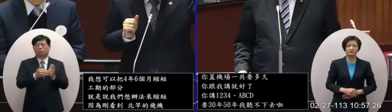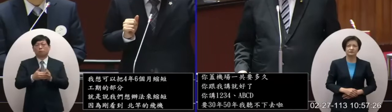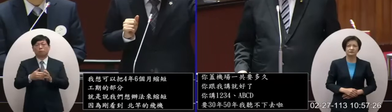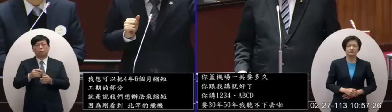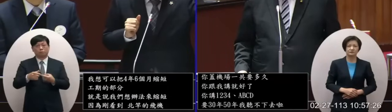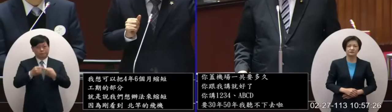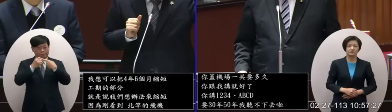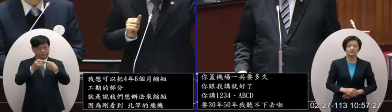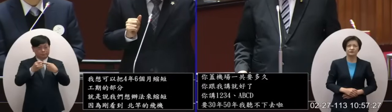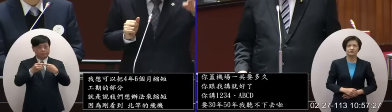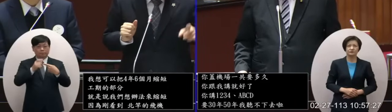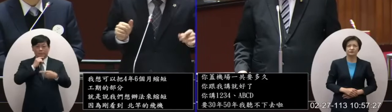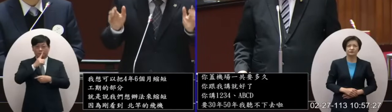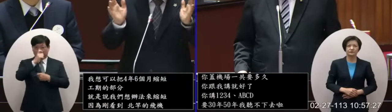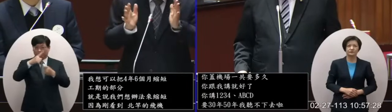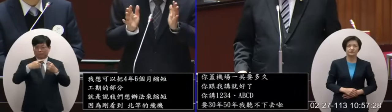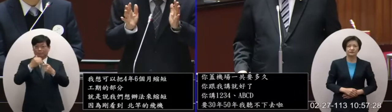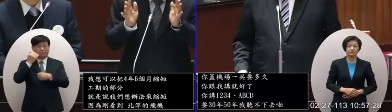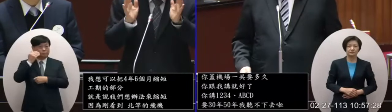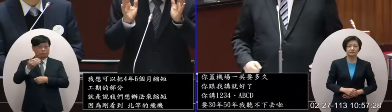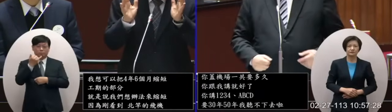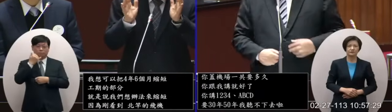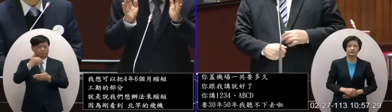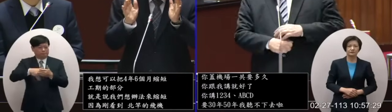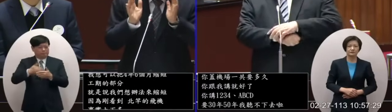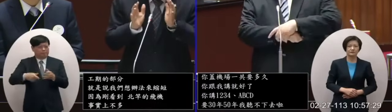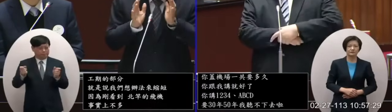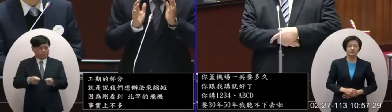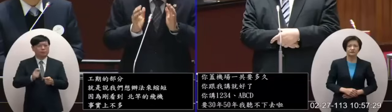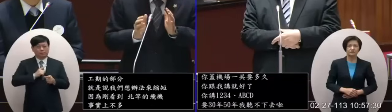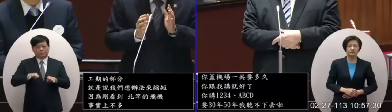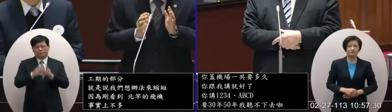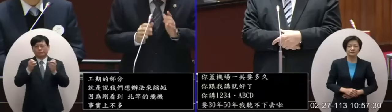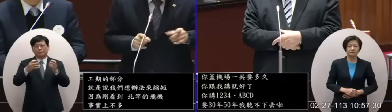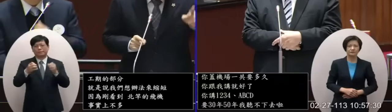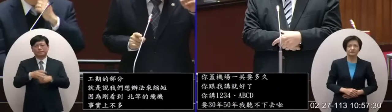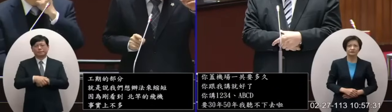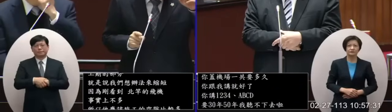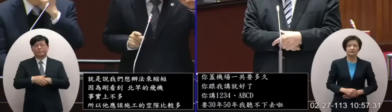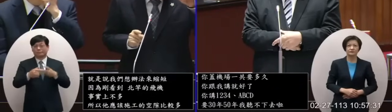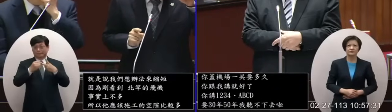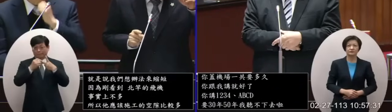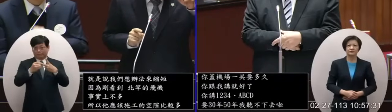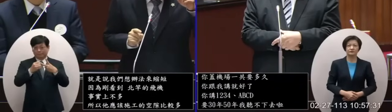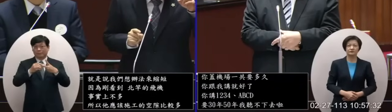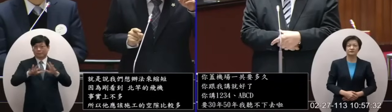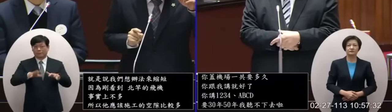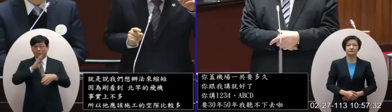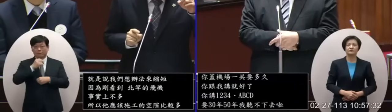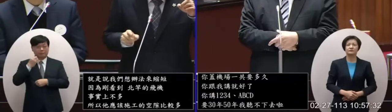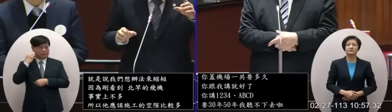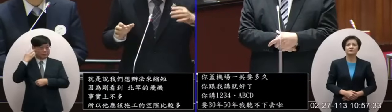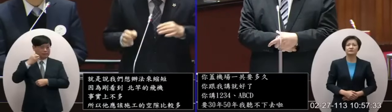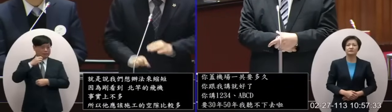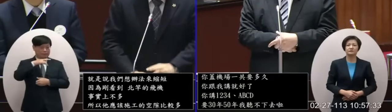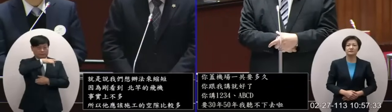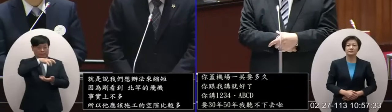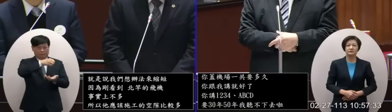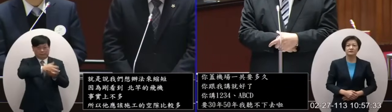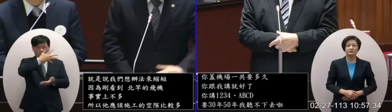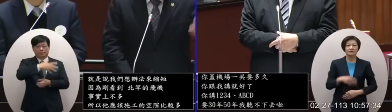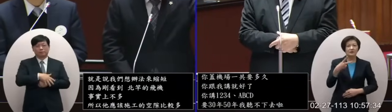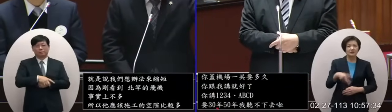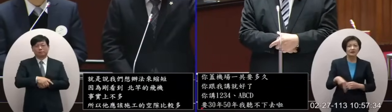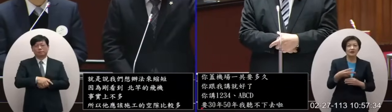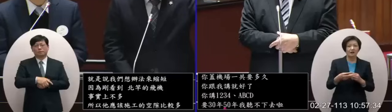就是说第一个。11年9个月怎么缩短？我们现在已经有一些在讨论了。那第二个，因为新航下 山，还有细设吧，